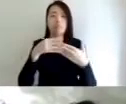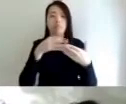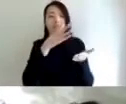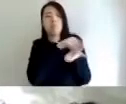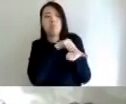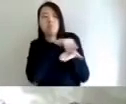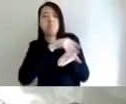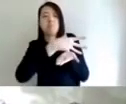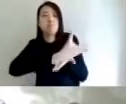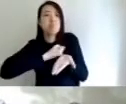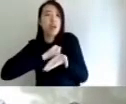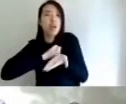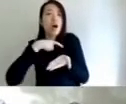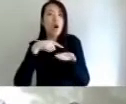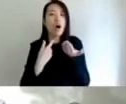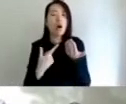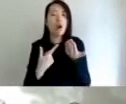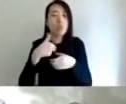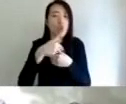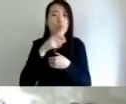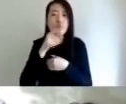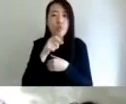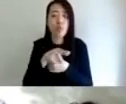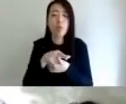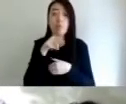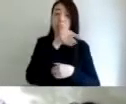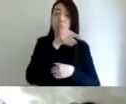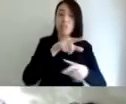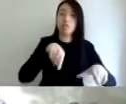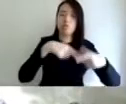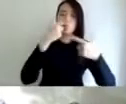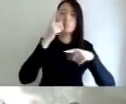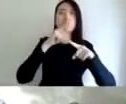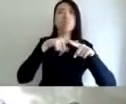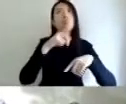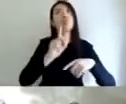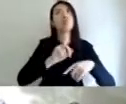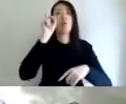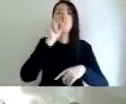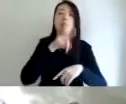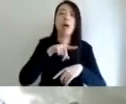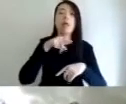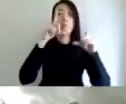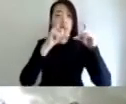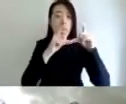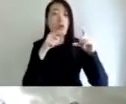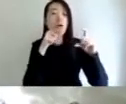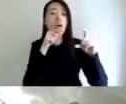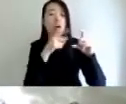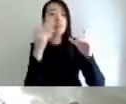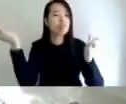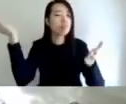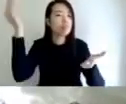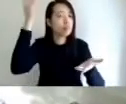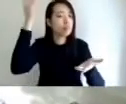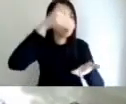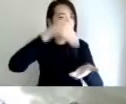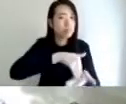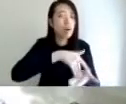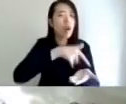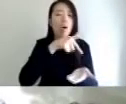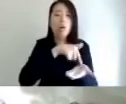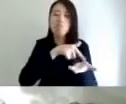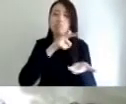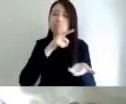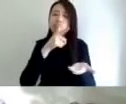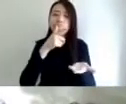時間，呢張相咧都係我上個禮拜影嘅，咁都仲未，喺呢個時候佢都仲